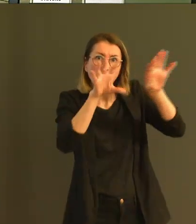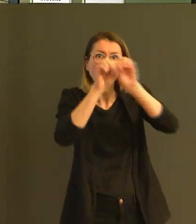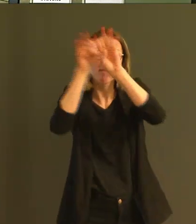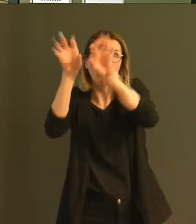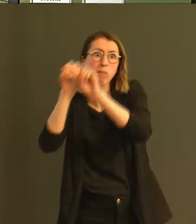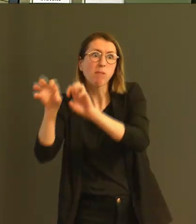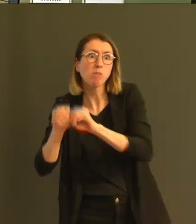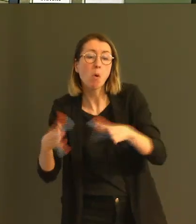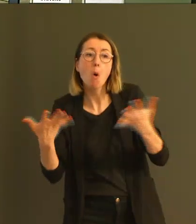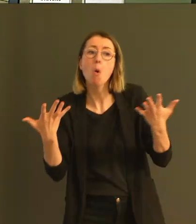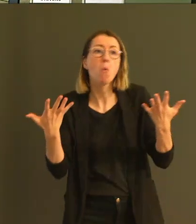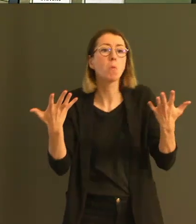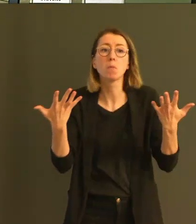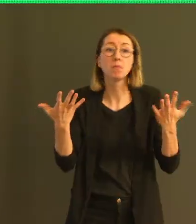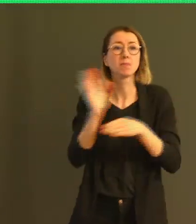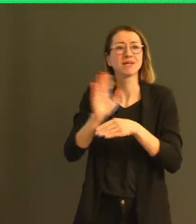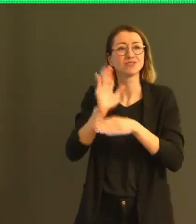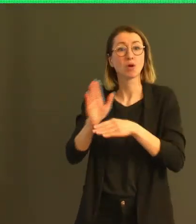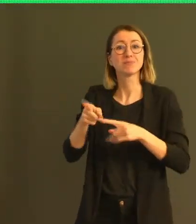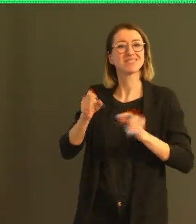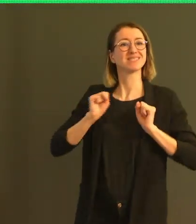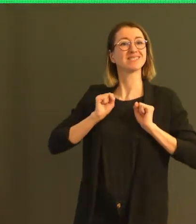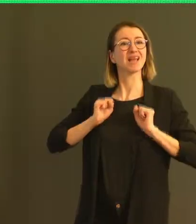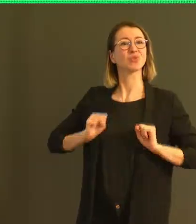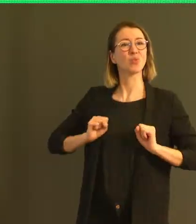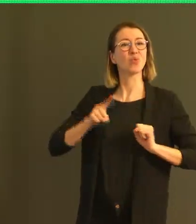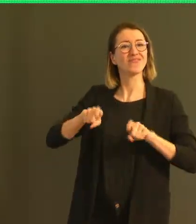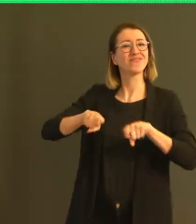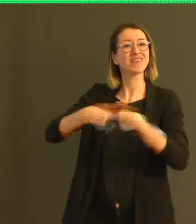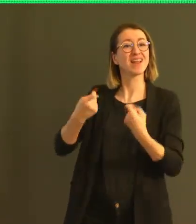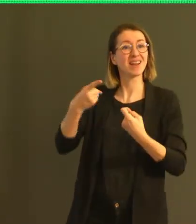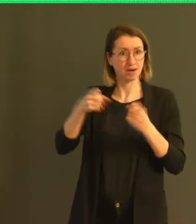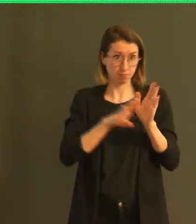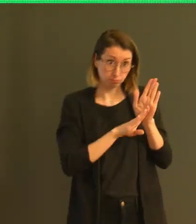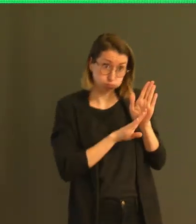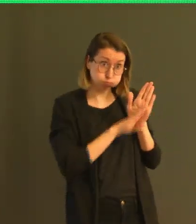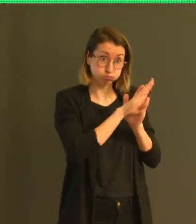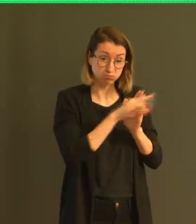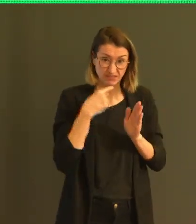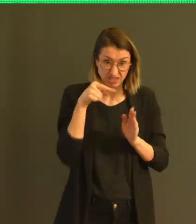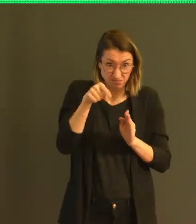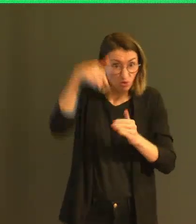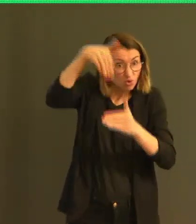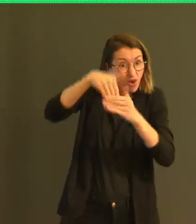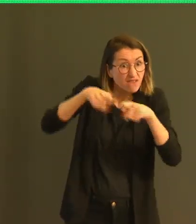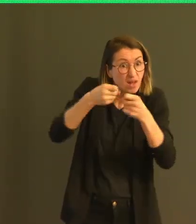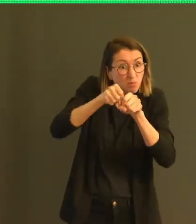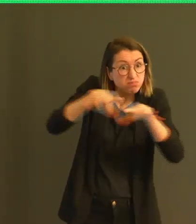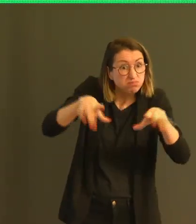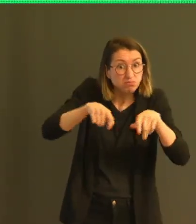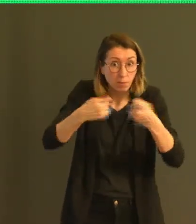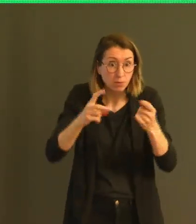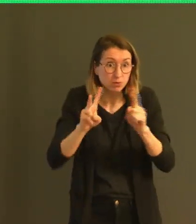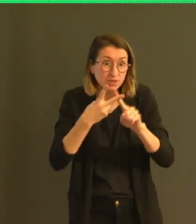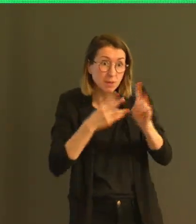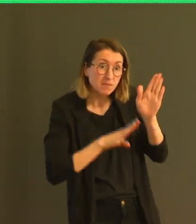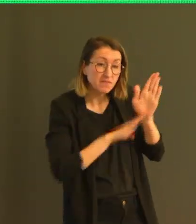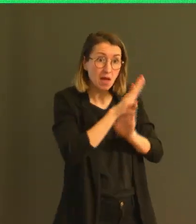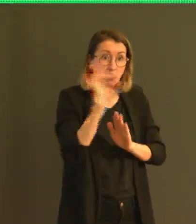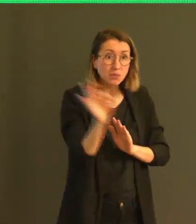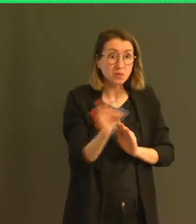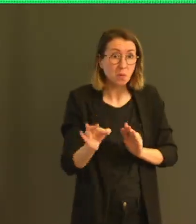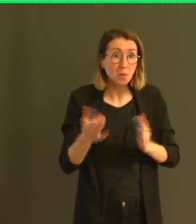à saint trond actuellement dans notre pays nous n'avons pas encore j'ai envie de dire nous espérons ne